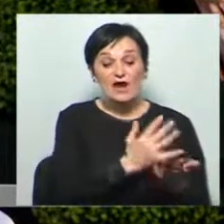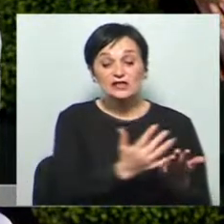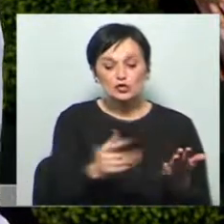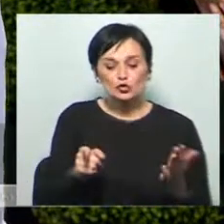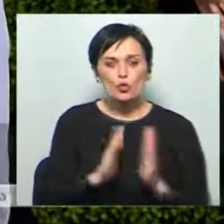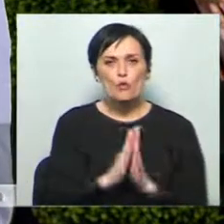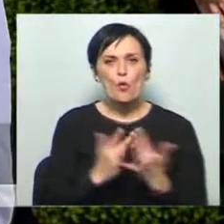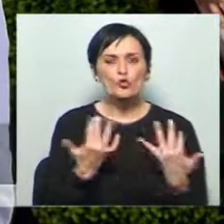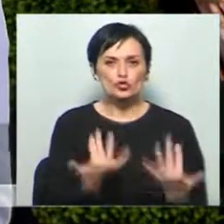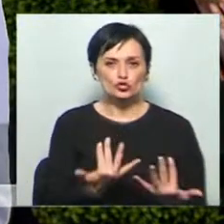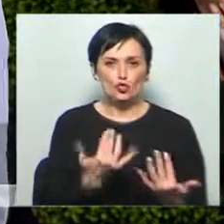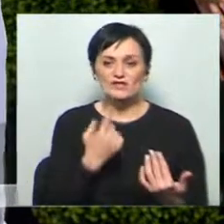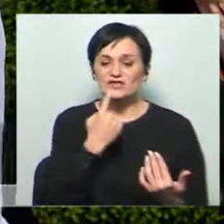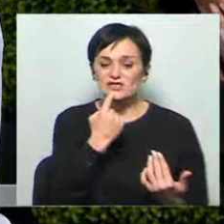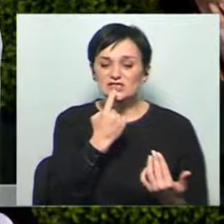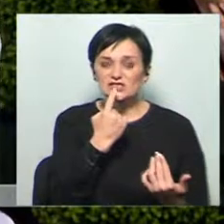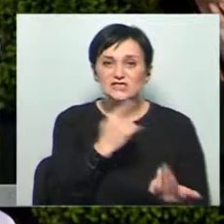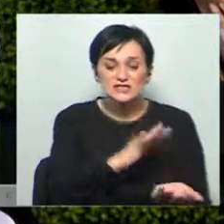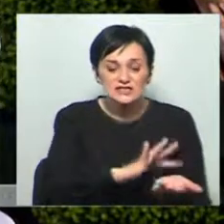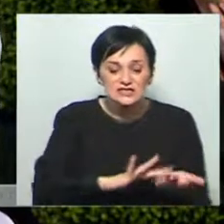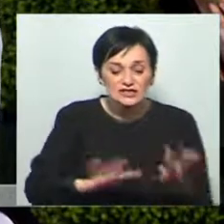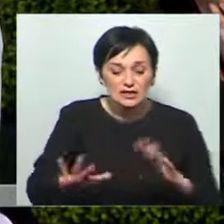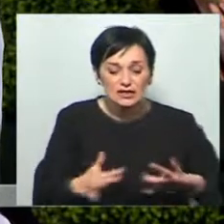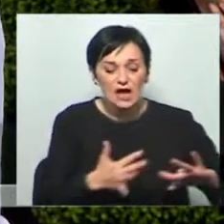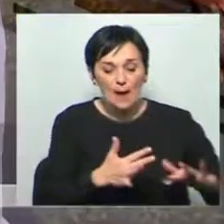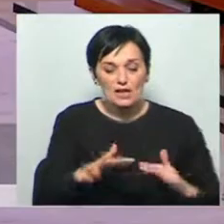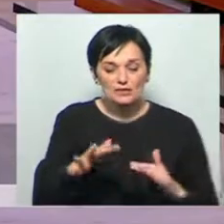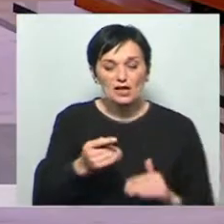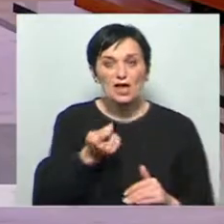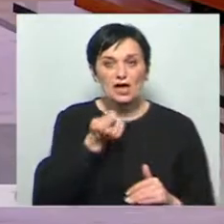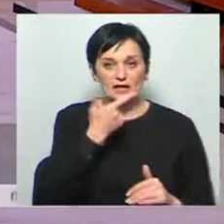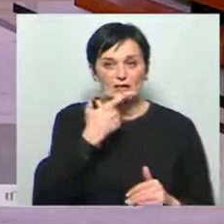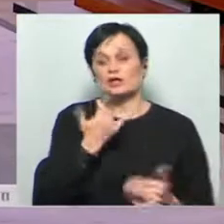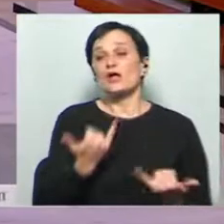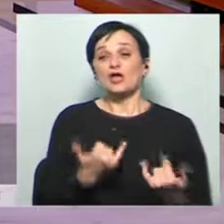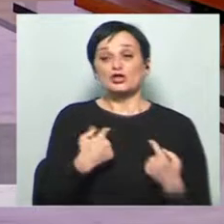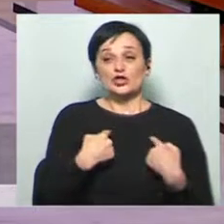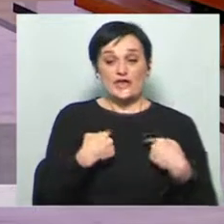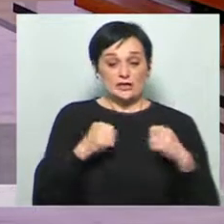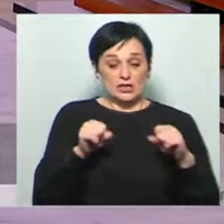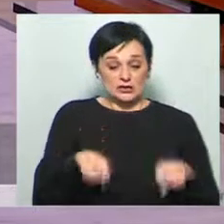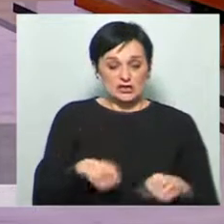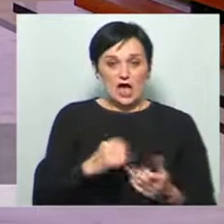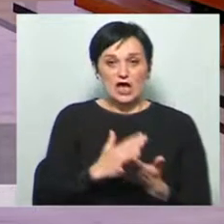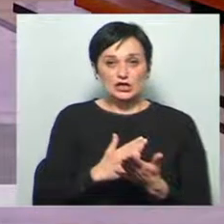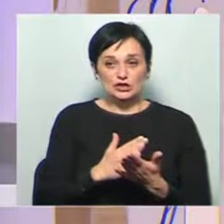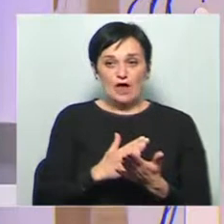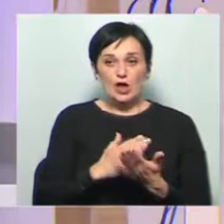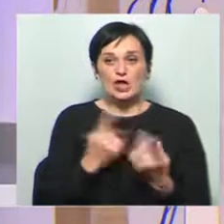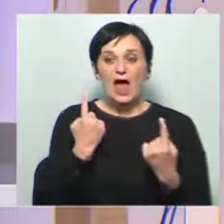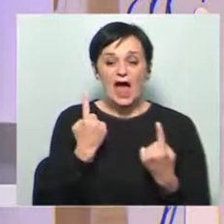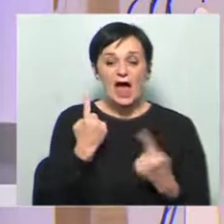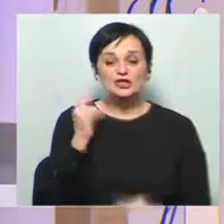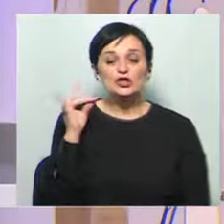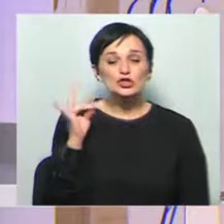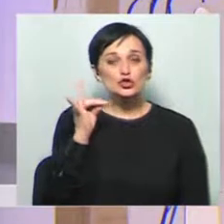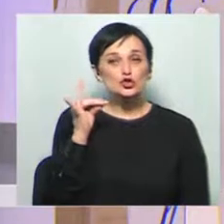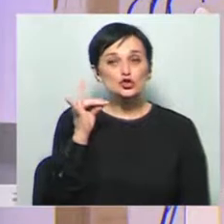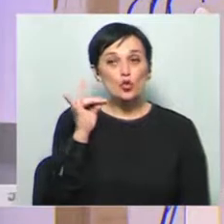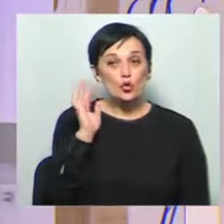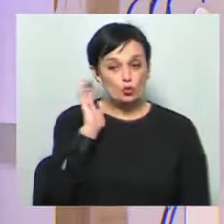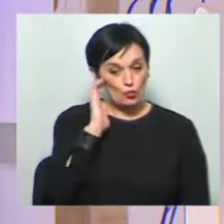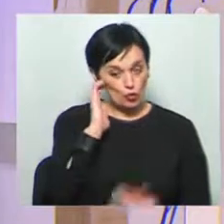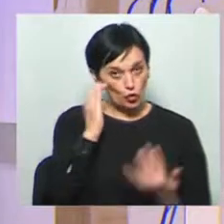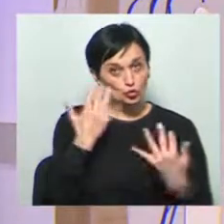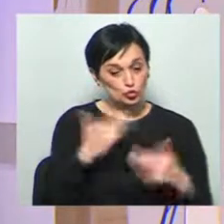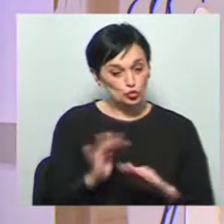მოითხოვს სისხლის გამათხელებელ საშუალებას. ჩვენ გვაქვს საშუალება დღეს არა მარტო ერთი ისტორია მოვისმინოთ, ერთი ისტორია